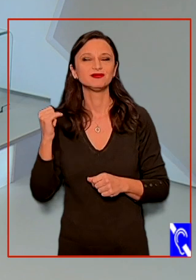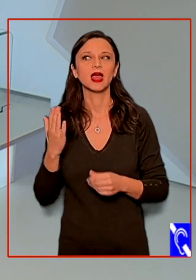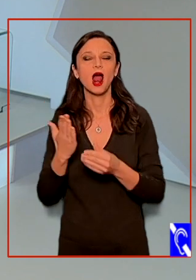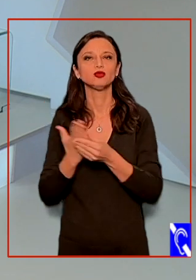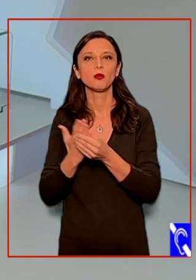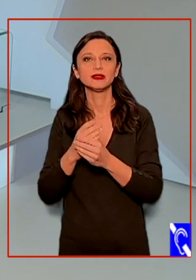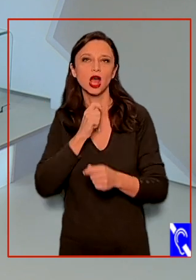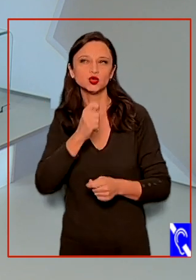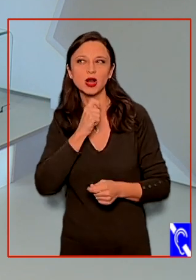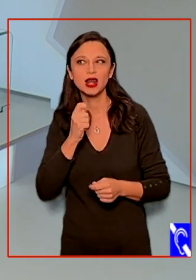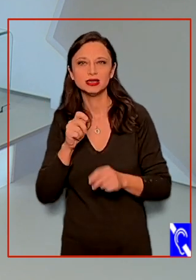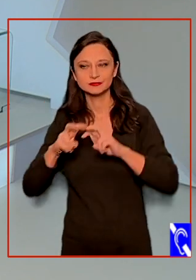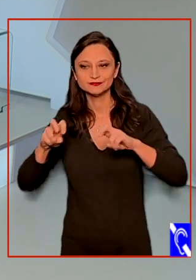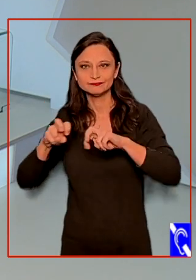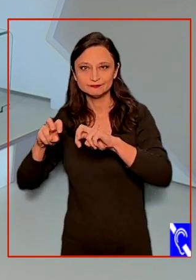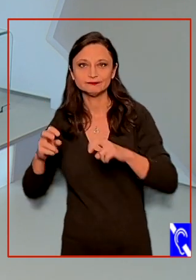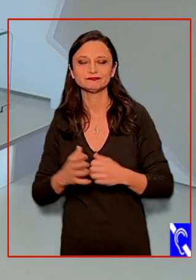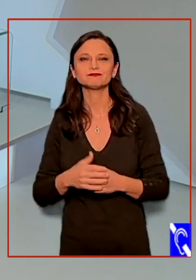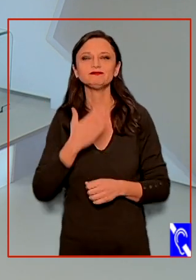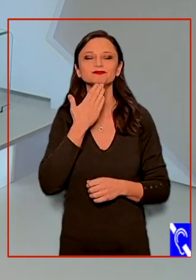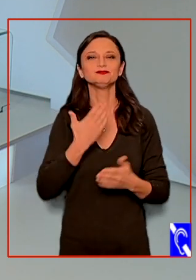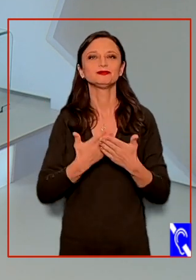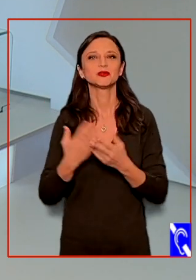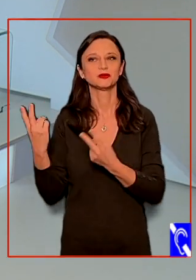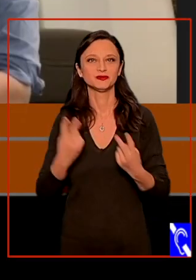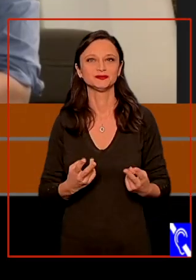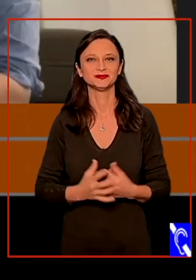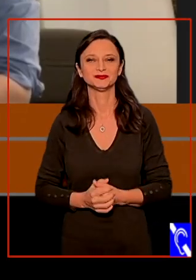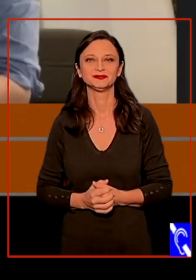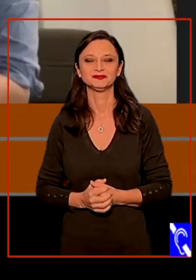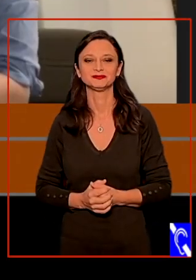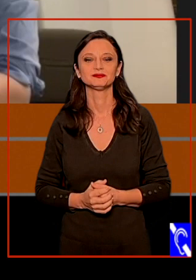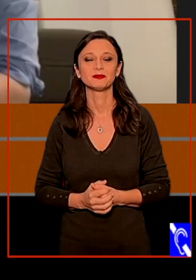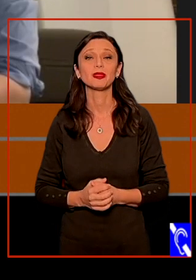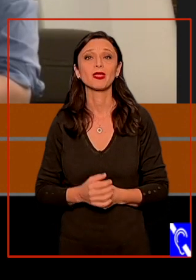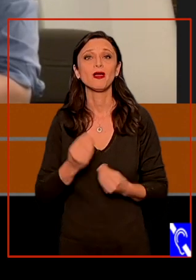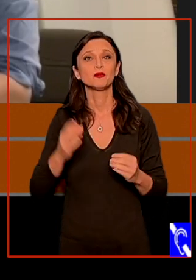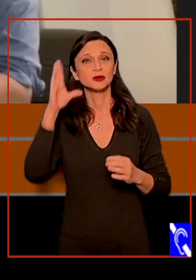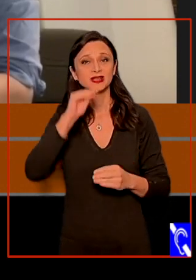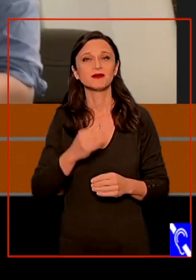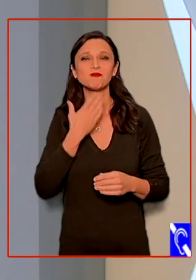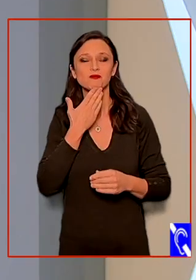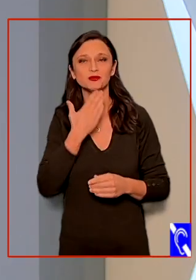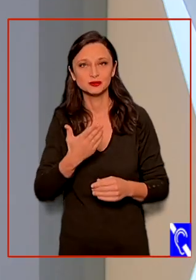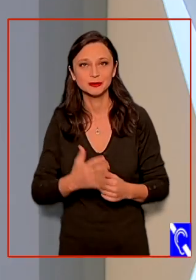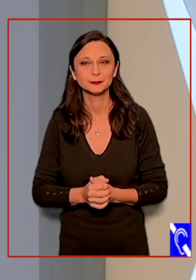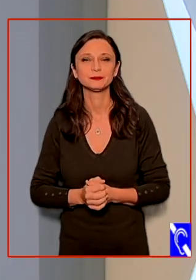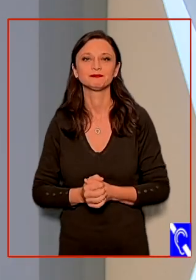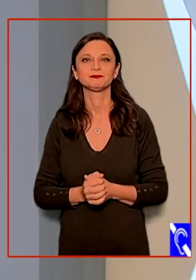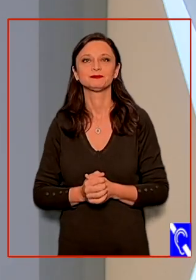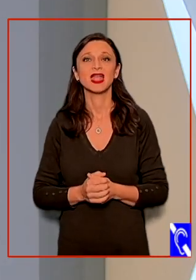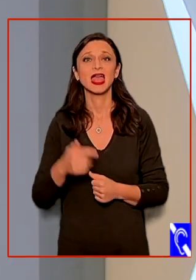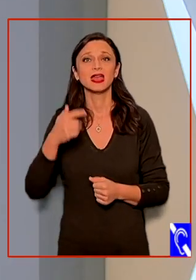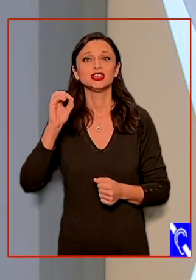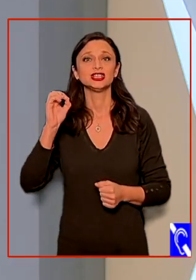spețe. Vă salut pe amândoi și vă mulțumesc pentru că sunteți din nou la Fără Prejudecăți. Bună seara, mulțumim frumos! Geo, voi începe cu